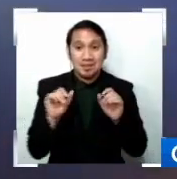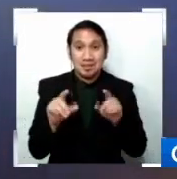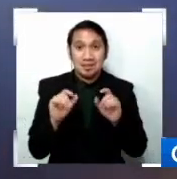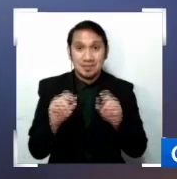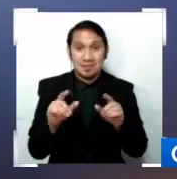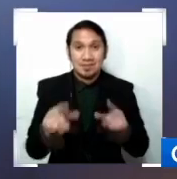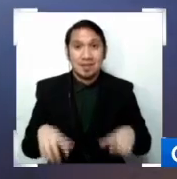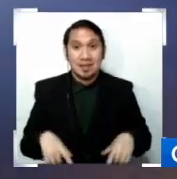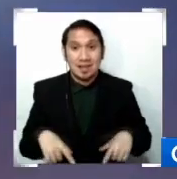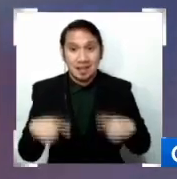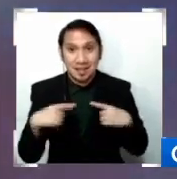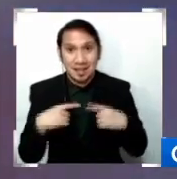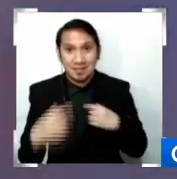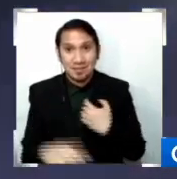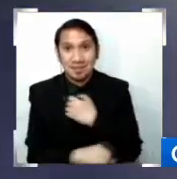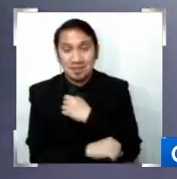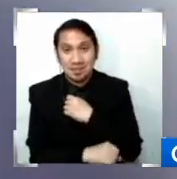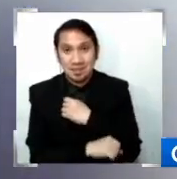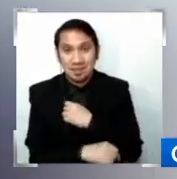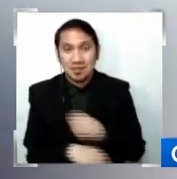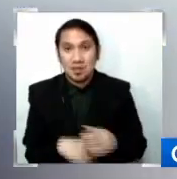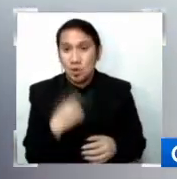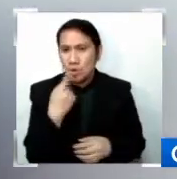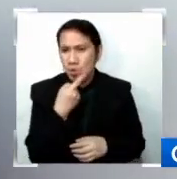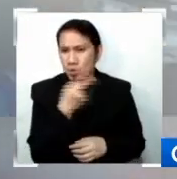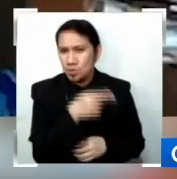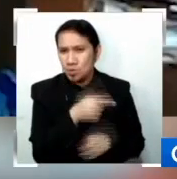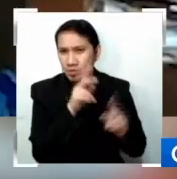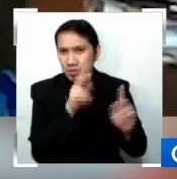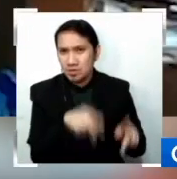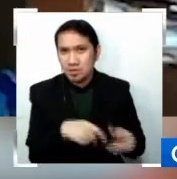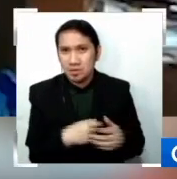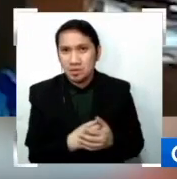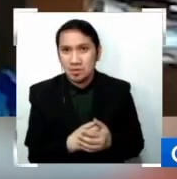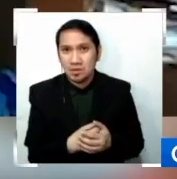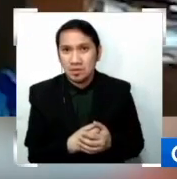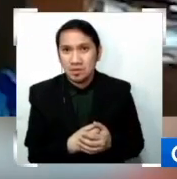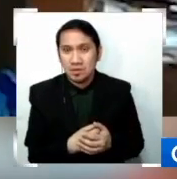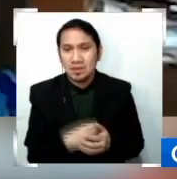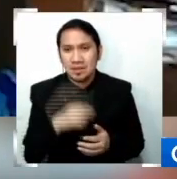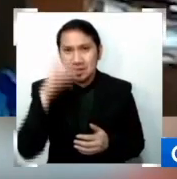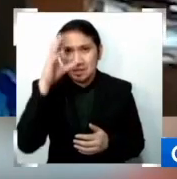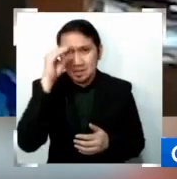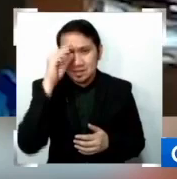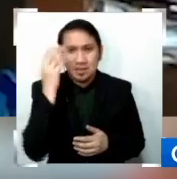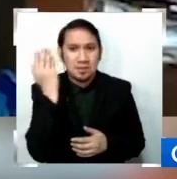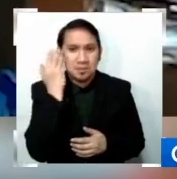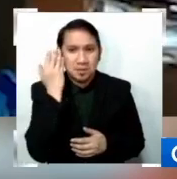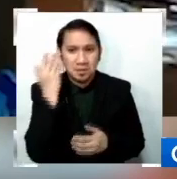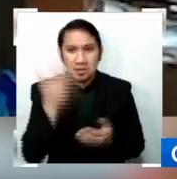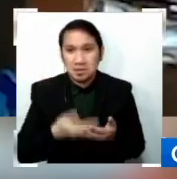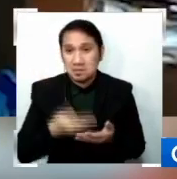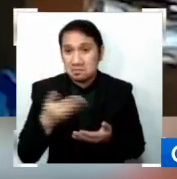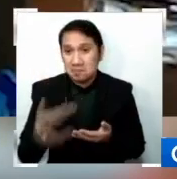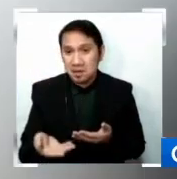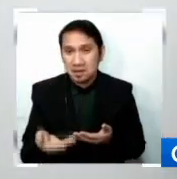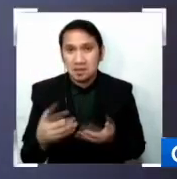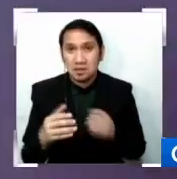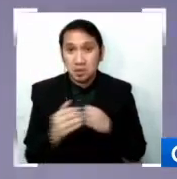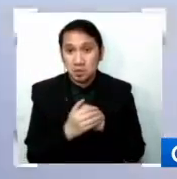stealing. Ang sumalisi sa kanya. Ay, maayos na ganyan, te. Lalaking nagkunwaring bibili ng rubber shoes na ang